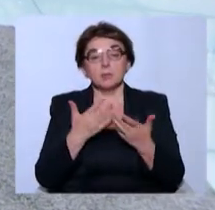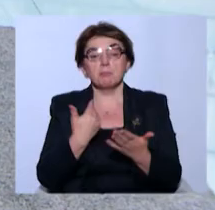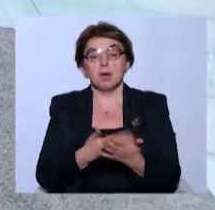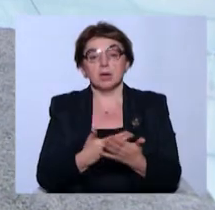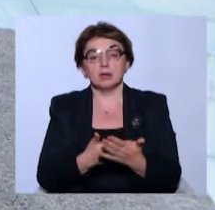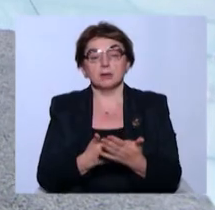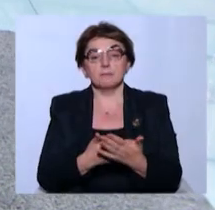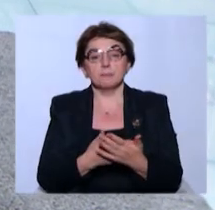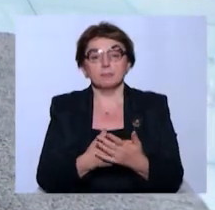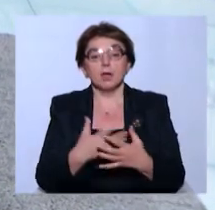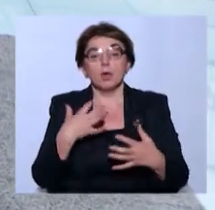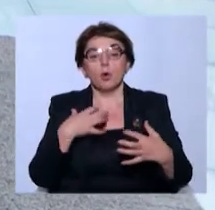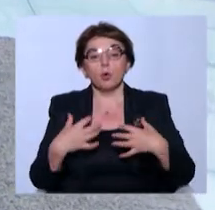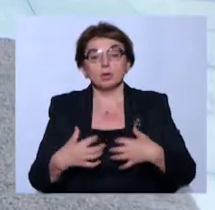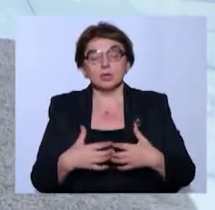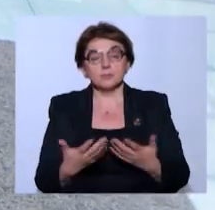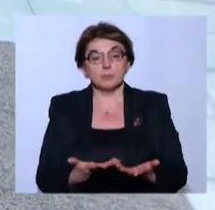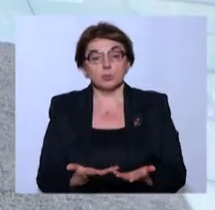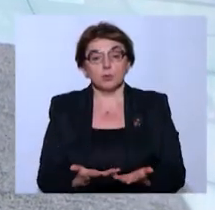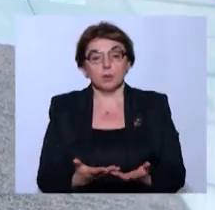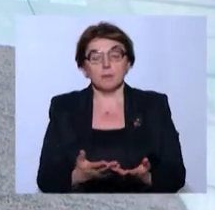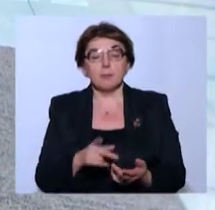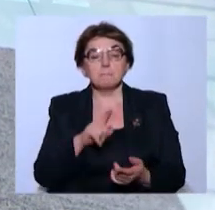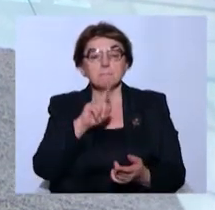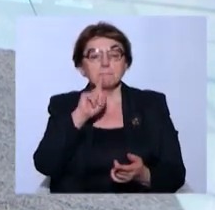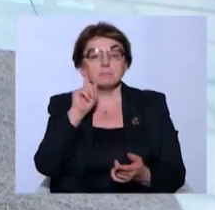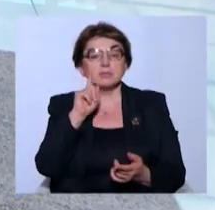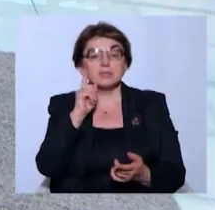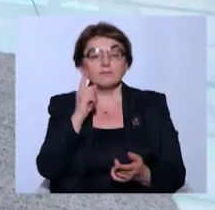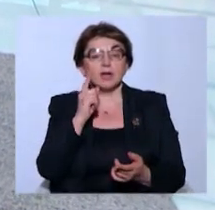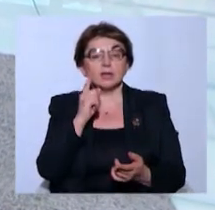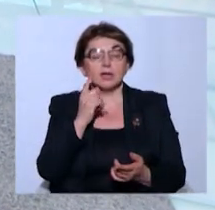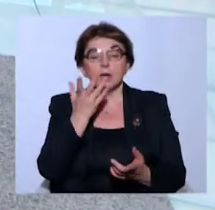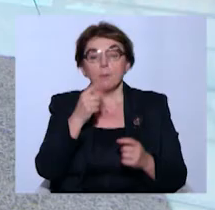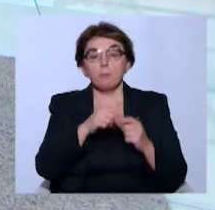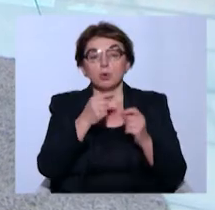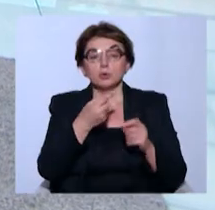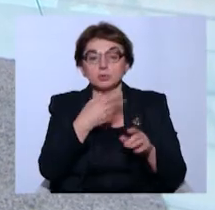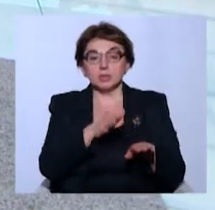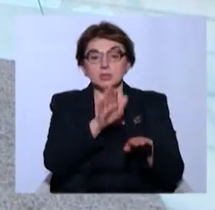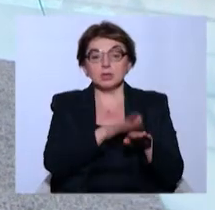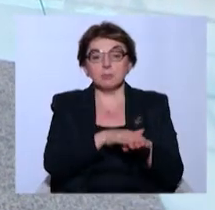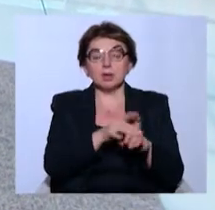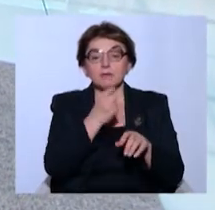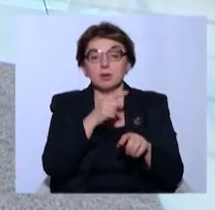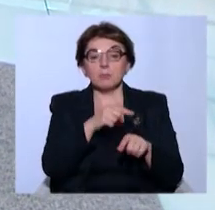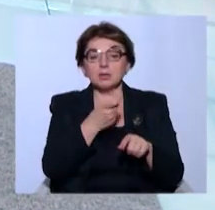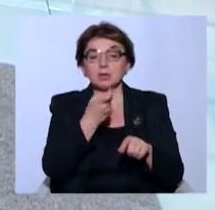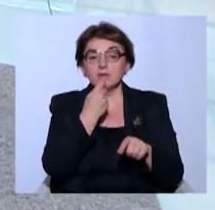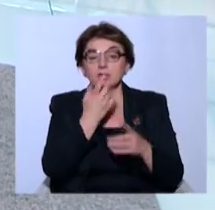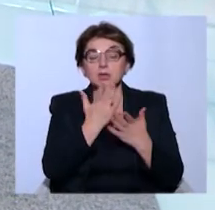მაგალითი. ორგანიზმები, რომლებიც მწვანე ფოთოლზე დებენ კვერცხს, მათი კვერცხები